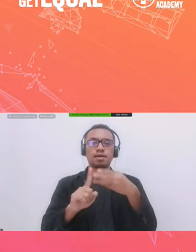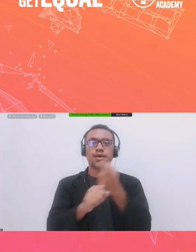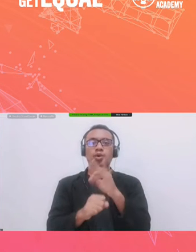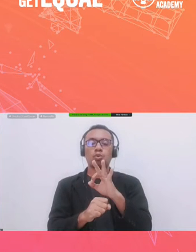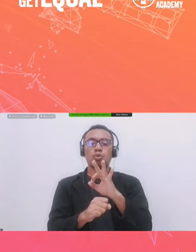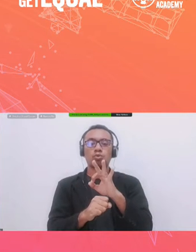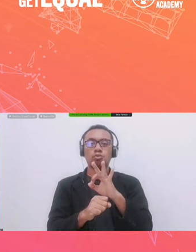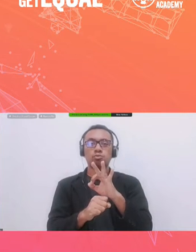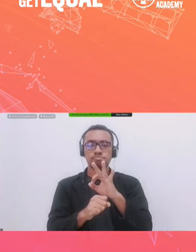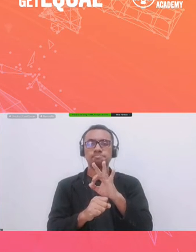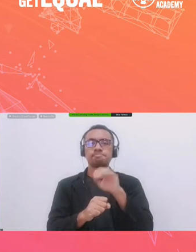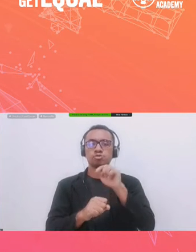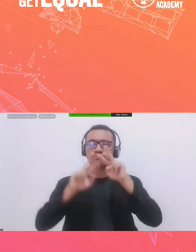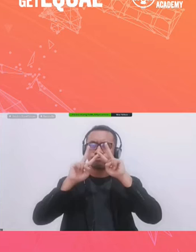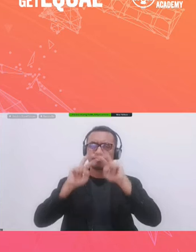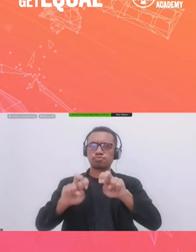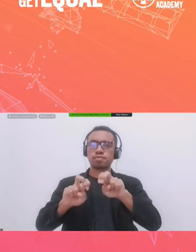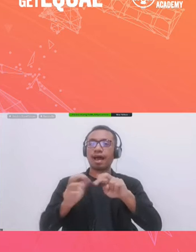ini menggunakan definisi